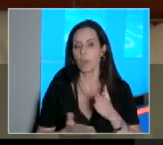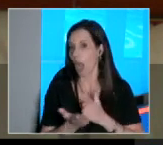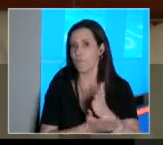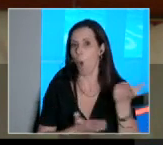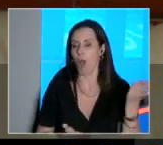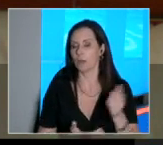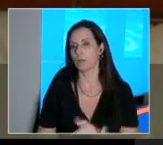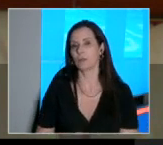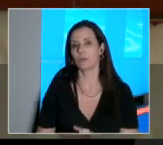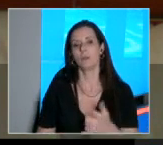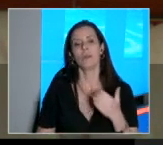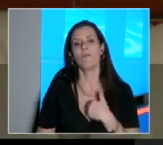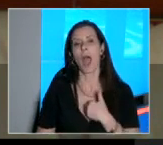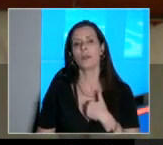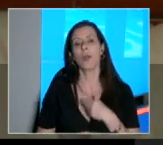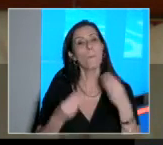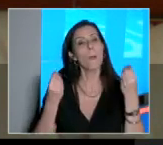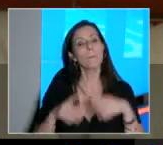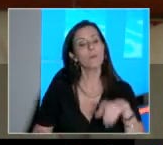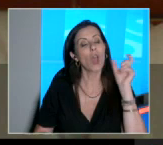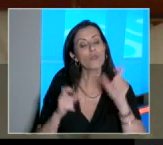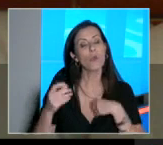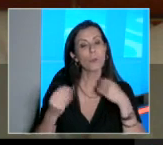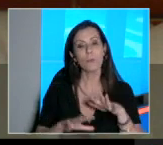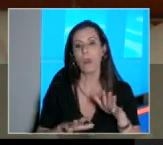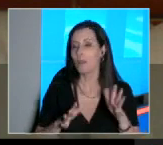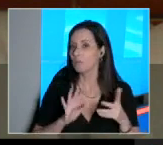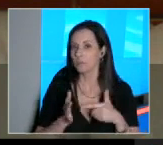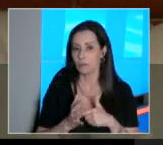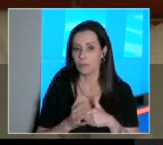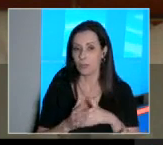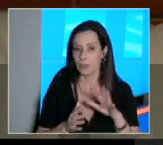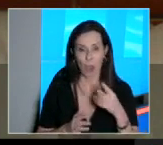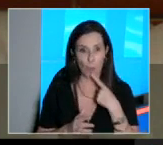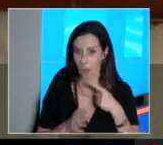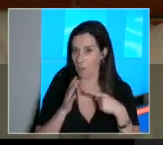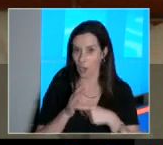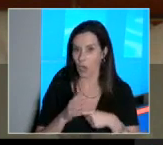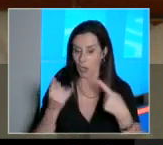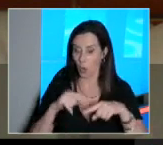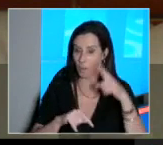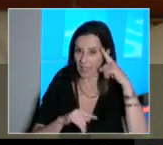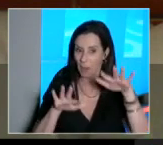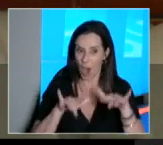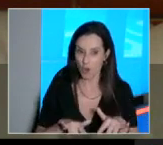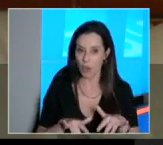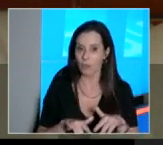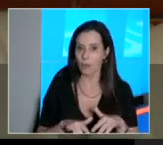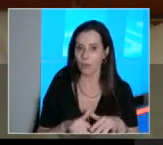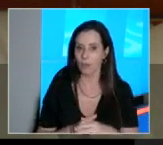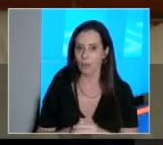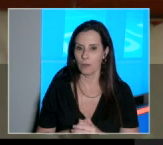קבועה, ואנחנו מאבדים אותם. אנחנו מדברים פה על סדרי גודל. אם רק מדברים למשל על תחום מדעי המחשב,